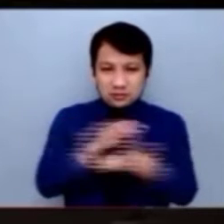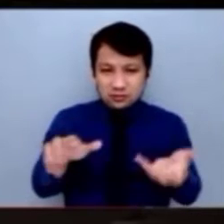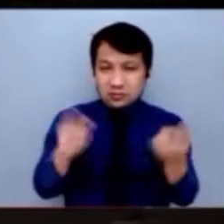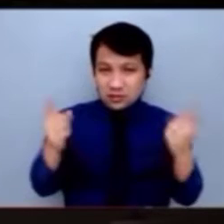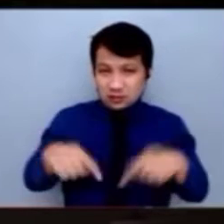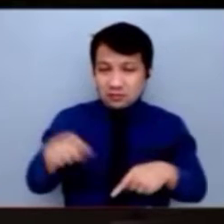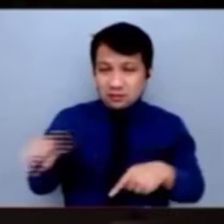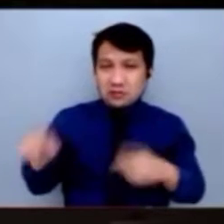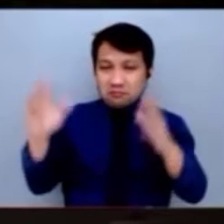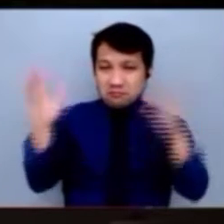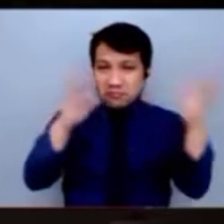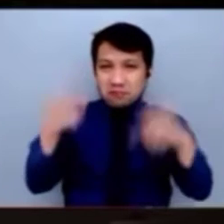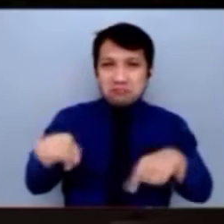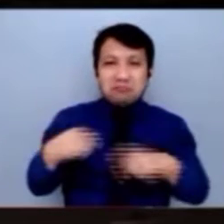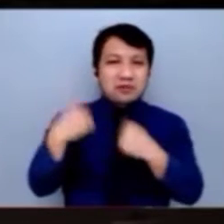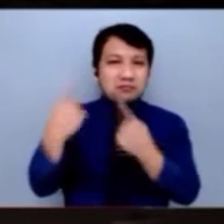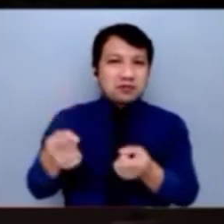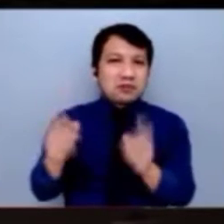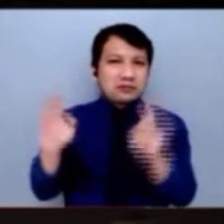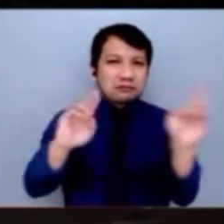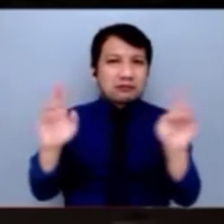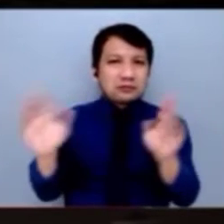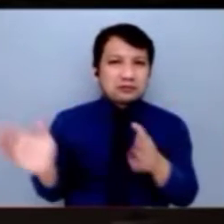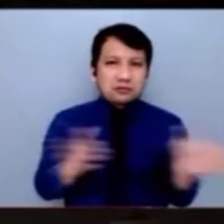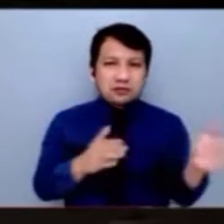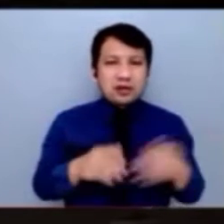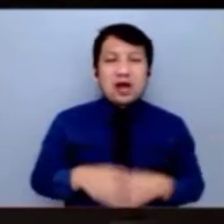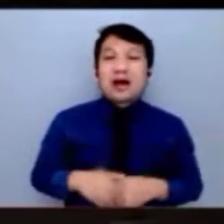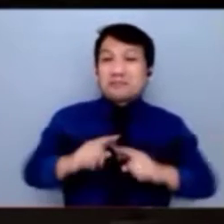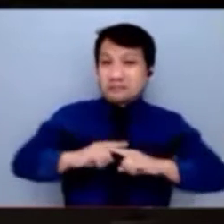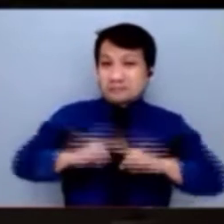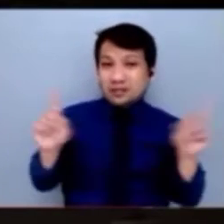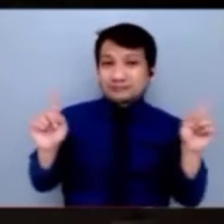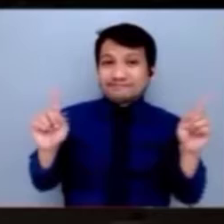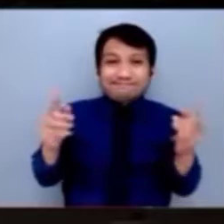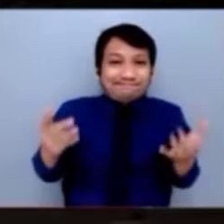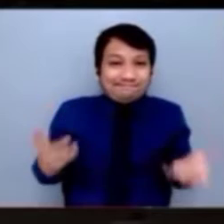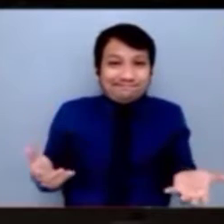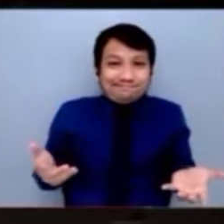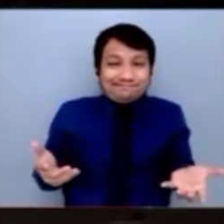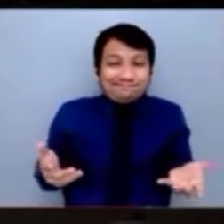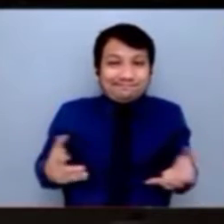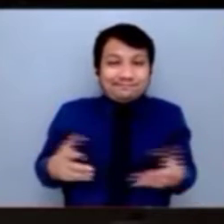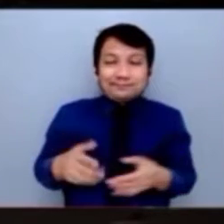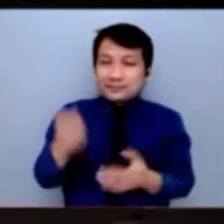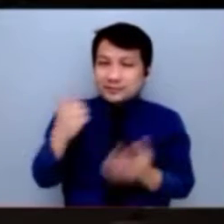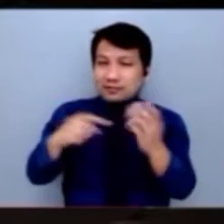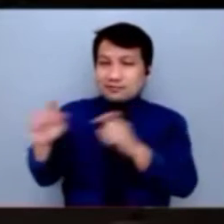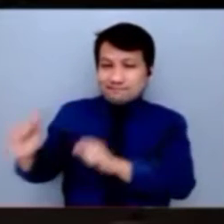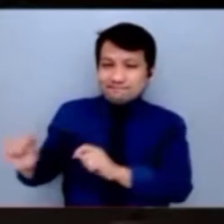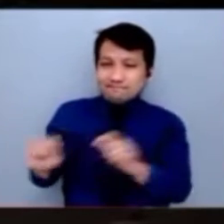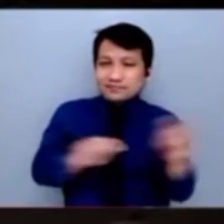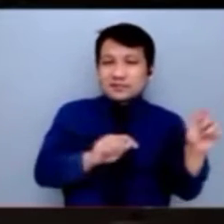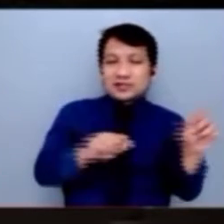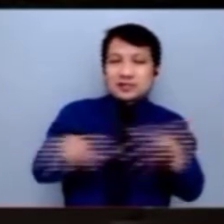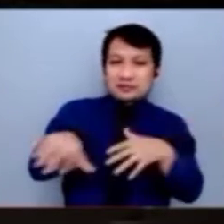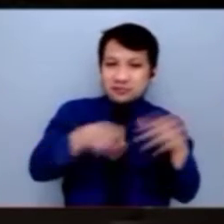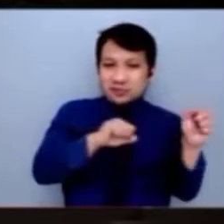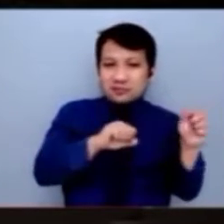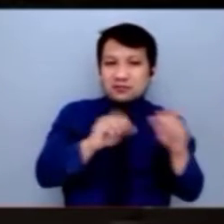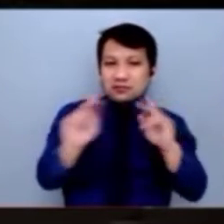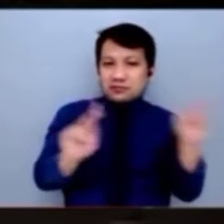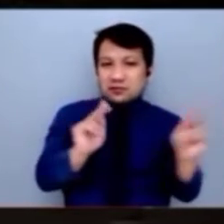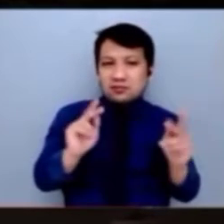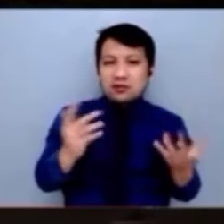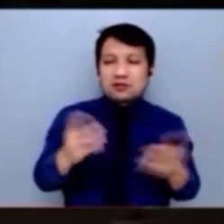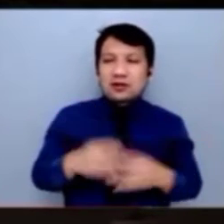bagyo, baka mas nakapaghanda pa raw sila. Gayunman, talagang inunan na rin nilang i-evacuate no ang mga residente. Kaya nga